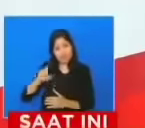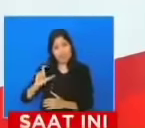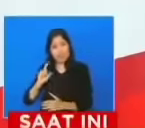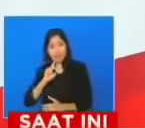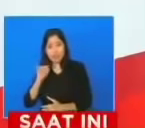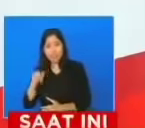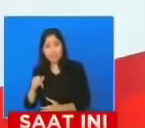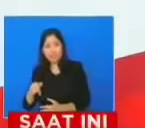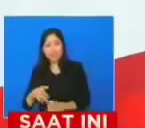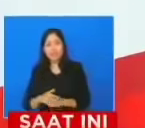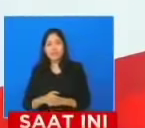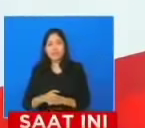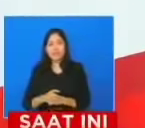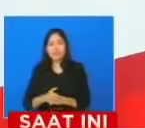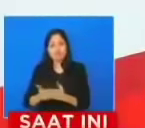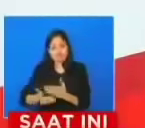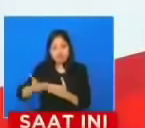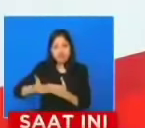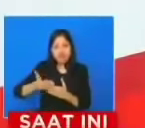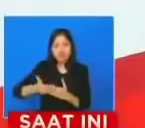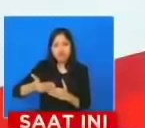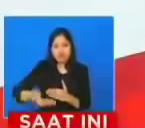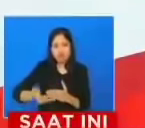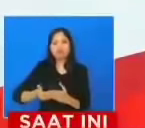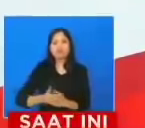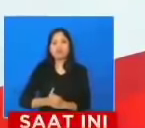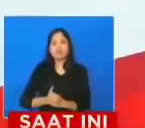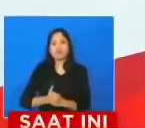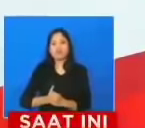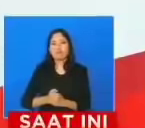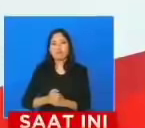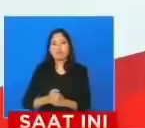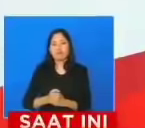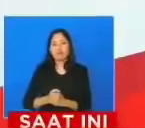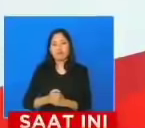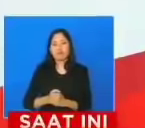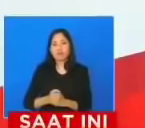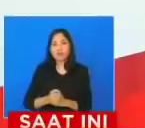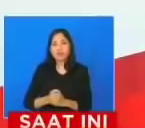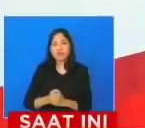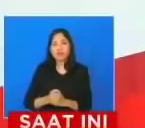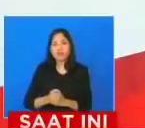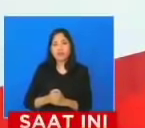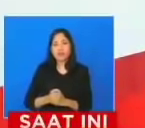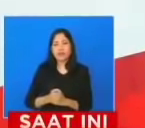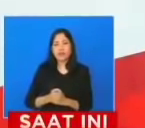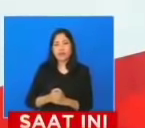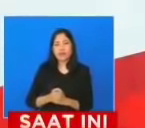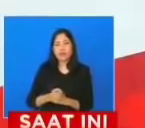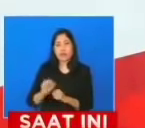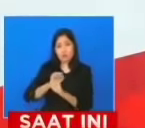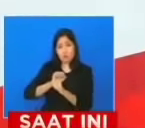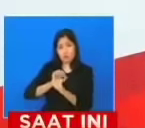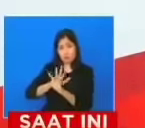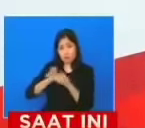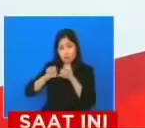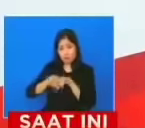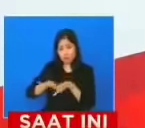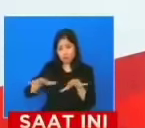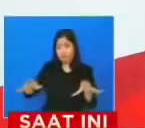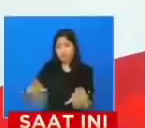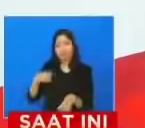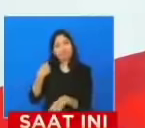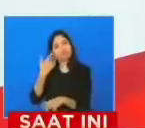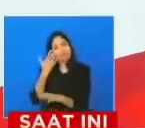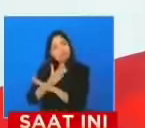dengan cara yang seperti ini, secara terstruktur dan masif, kita bisa menghentikan rantai penularan COVID-19.